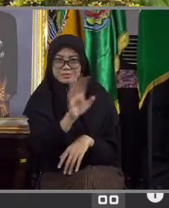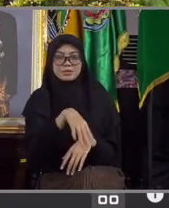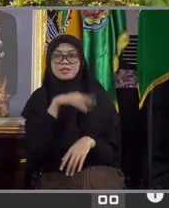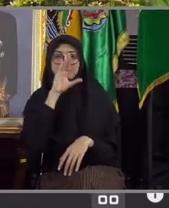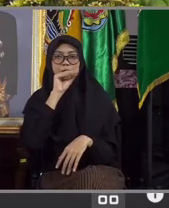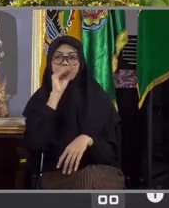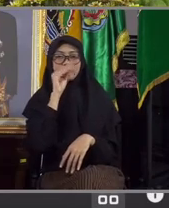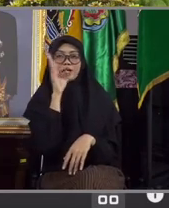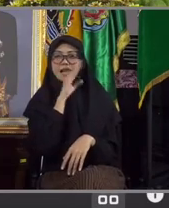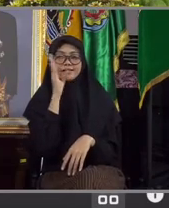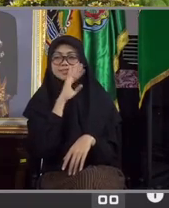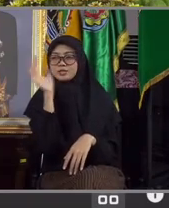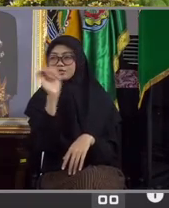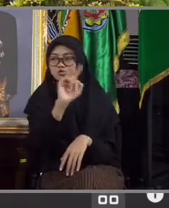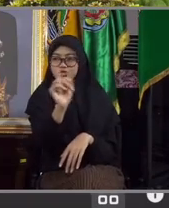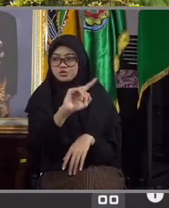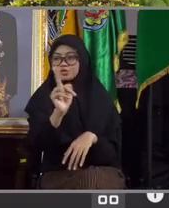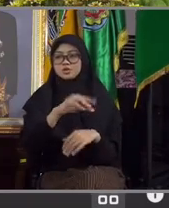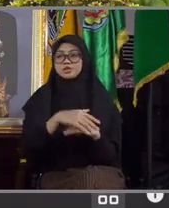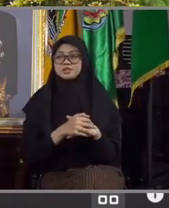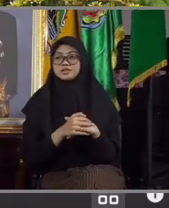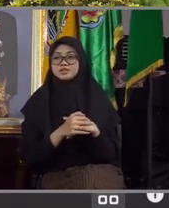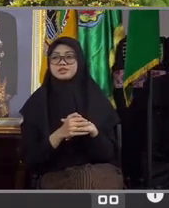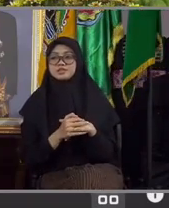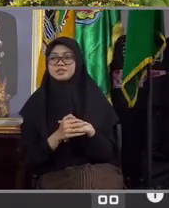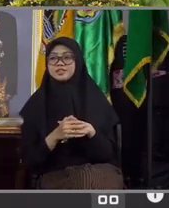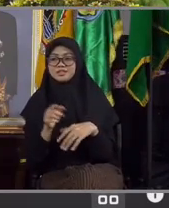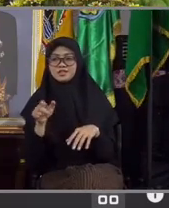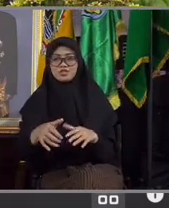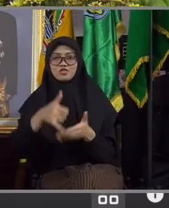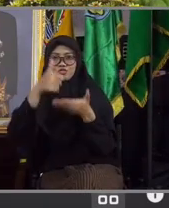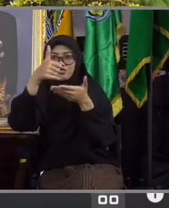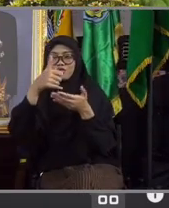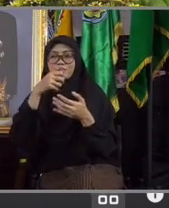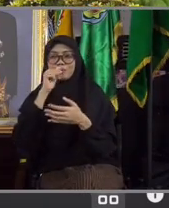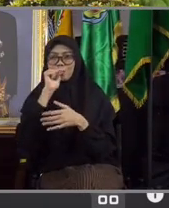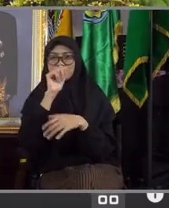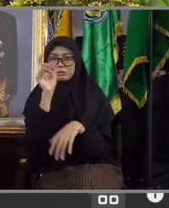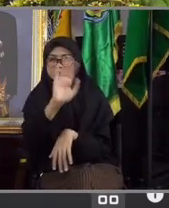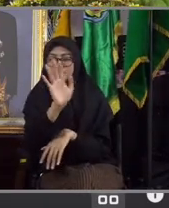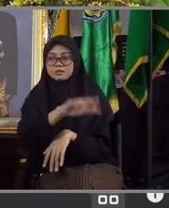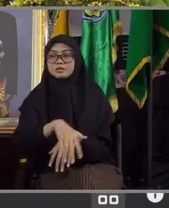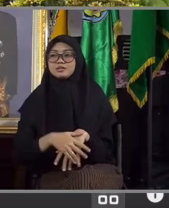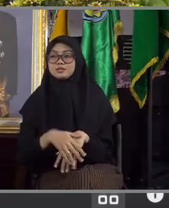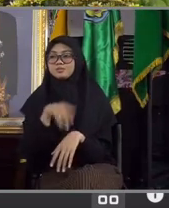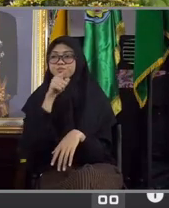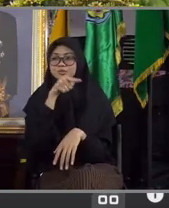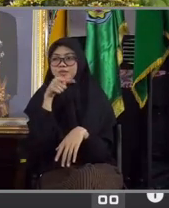apa? Alah malah umuk we tiang. Tak dadekke camat we.